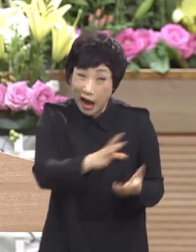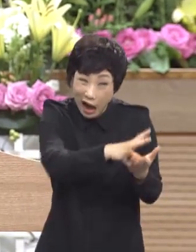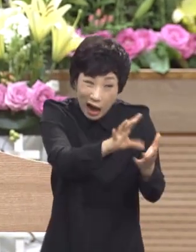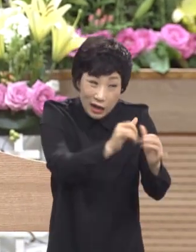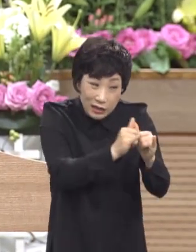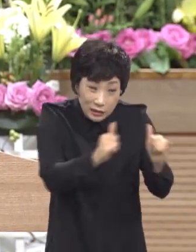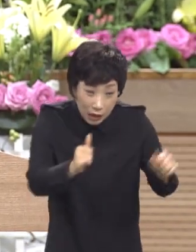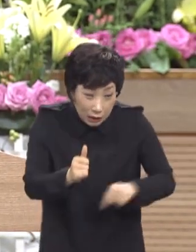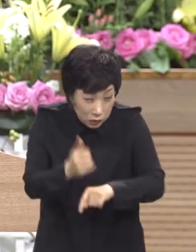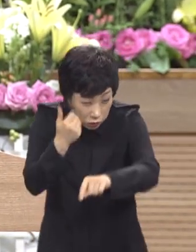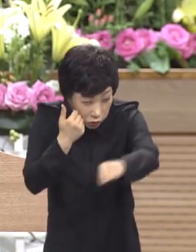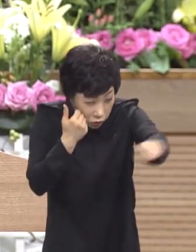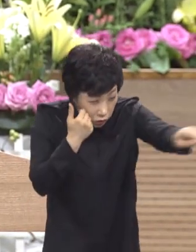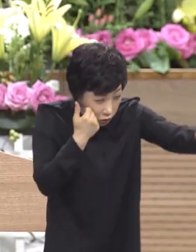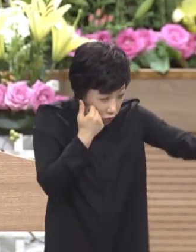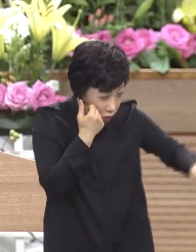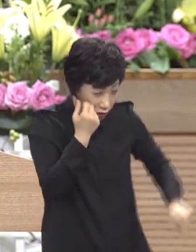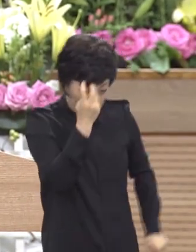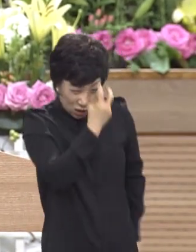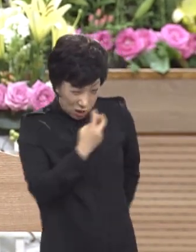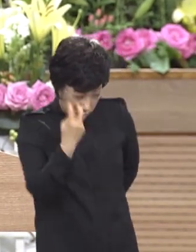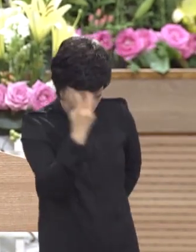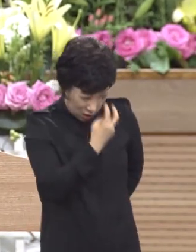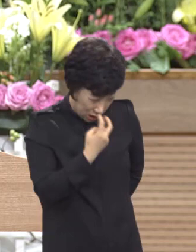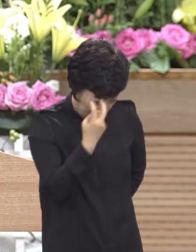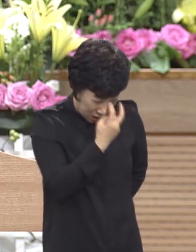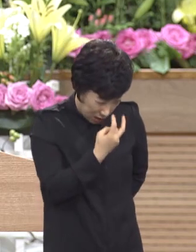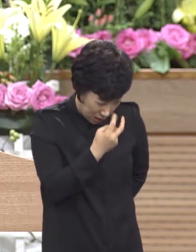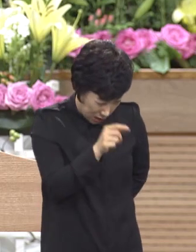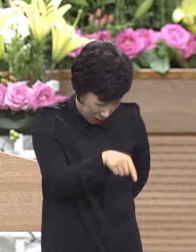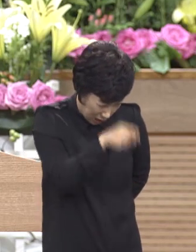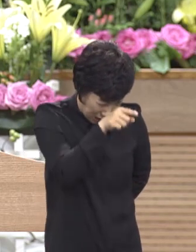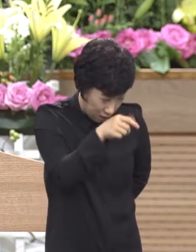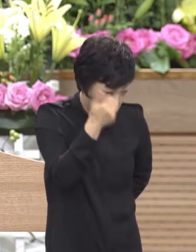행악자들 중에서 가장 큰 우두머리